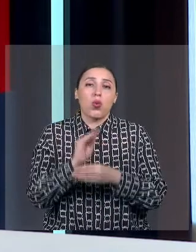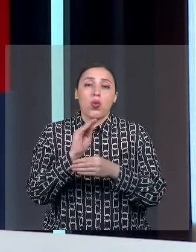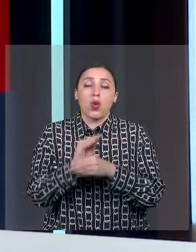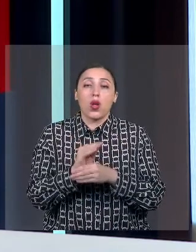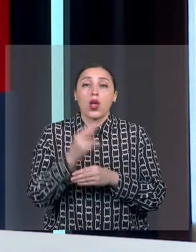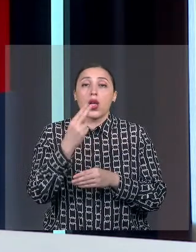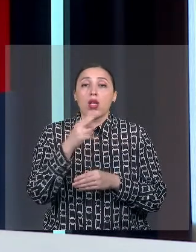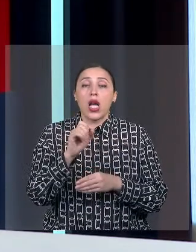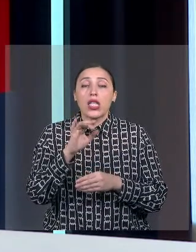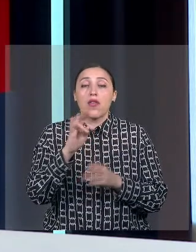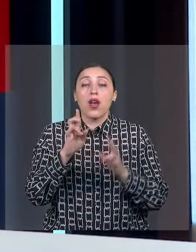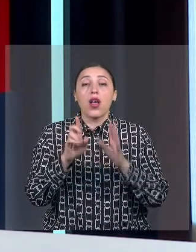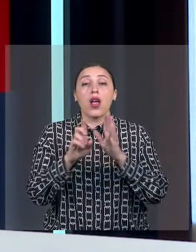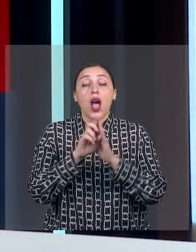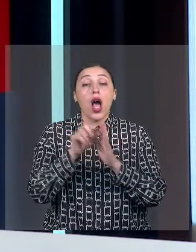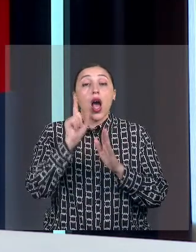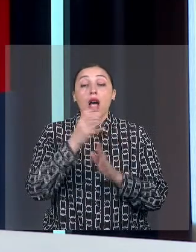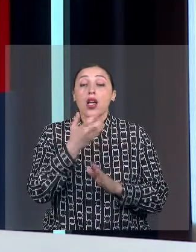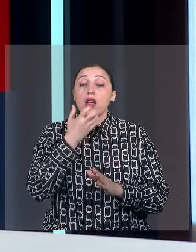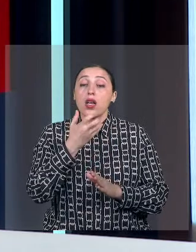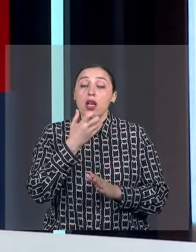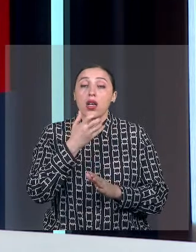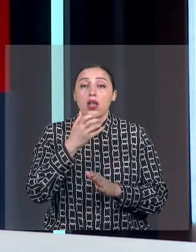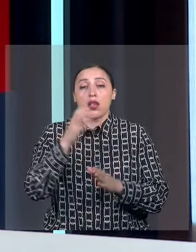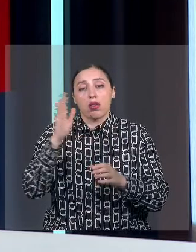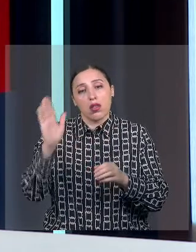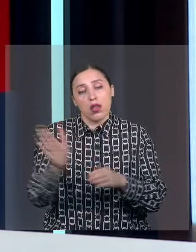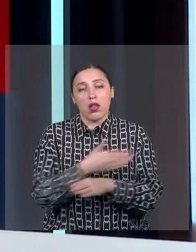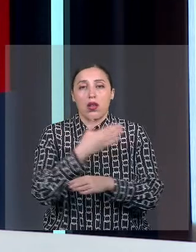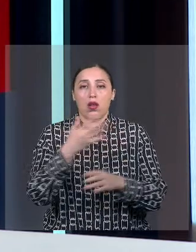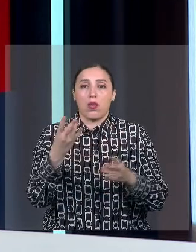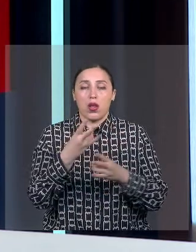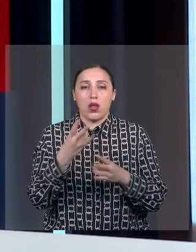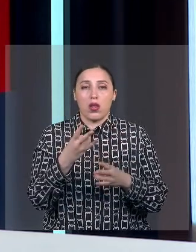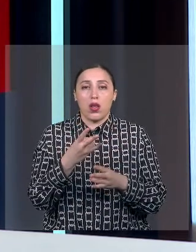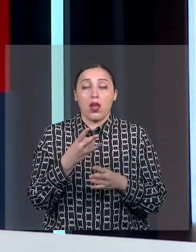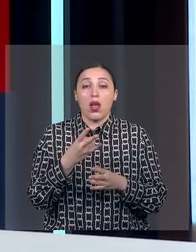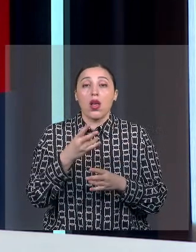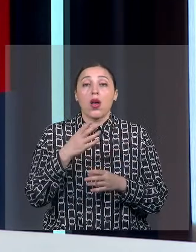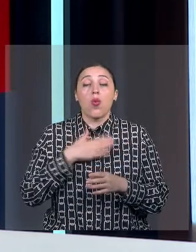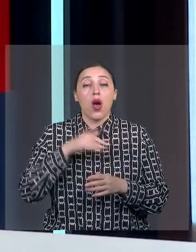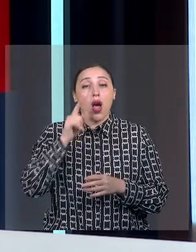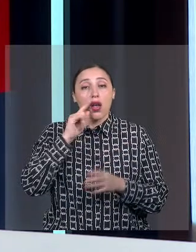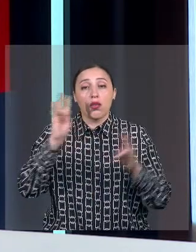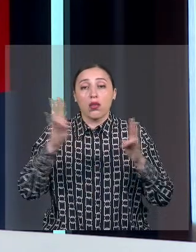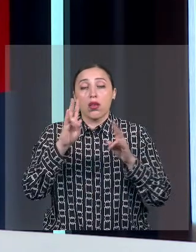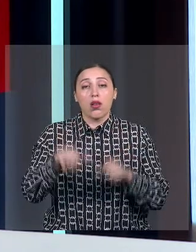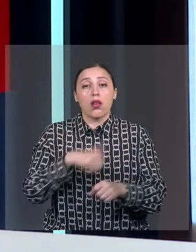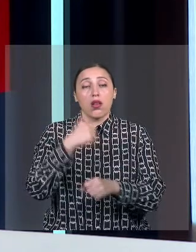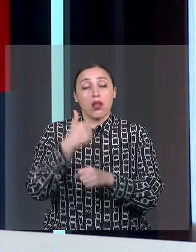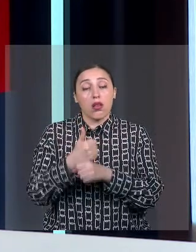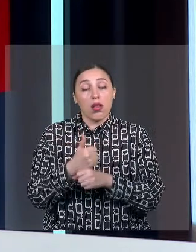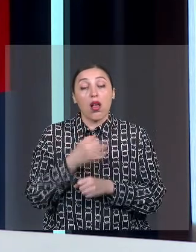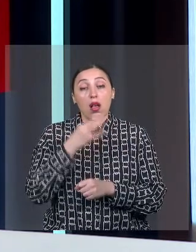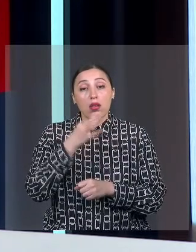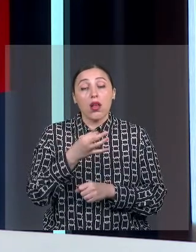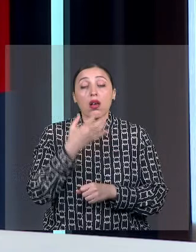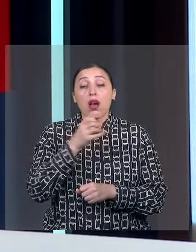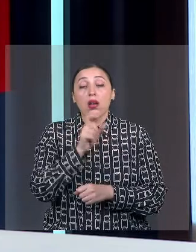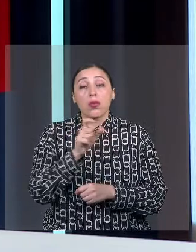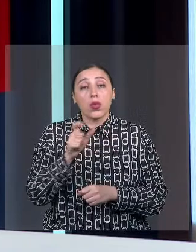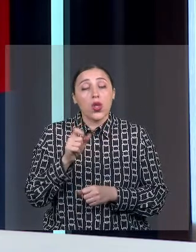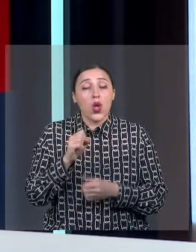դադիվանքից նաև այնտեղ ապրող հայ հոգևորականները պետք է հեռանան։ Մայրաթորից վստահեցնում են, որ վանականները շարունակում են